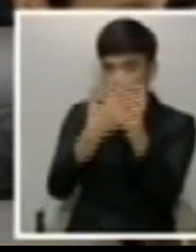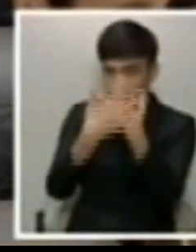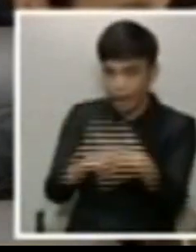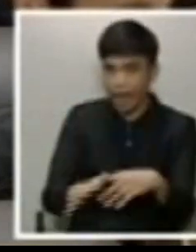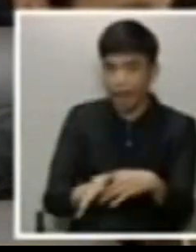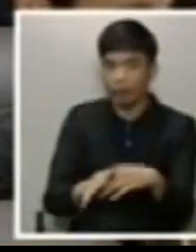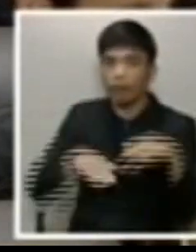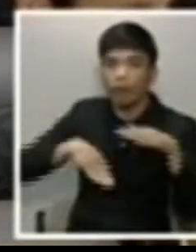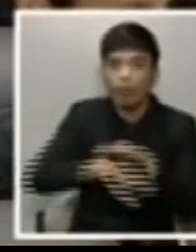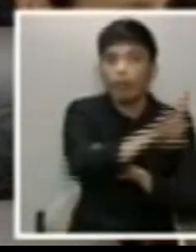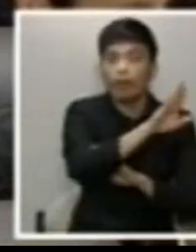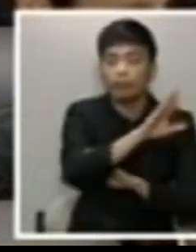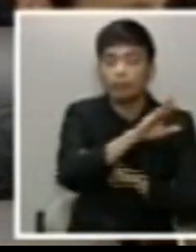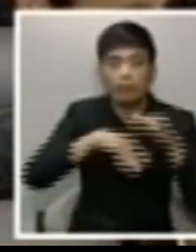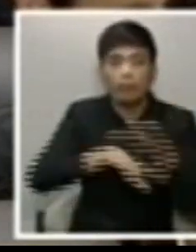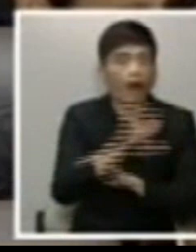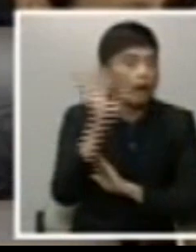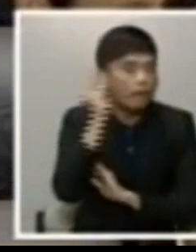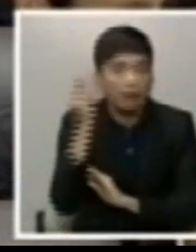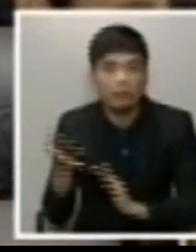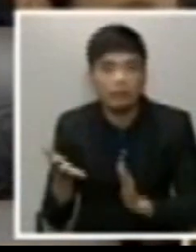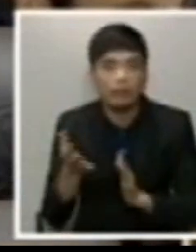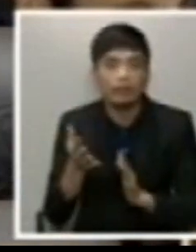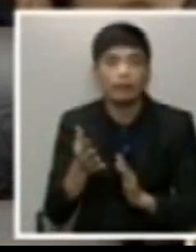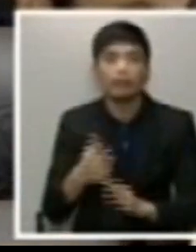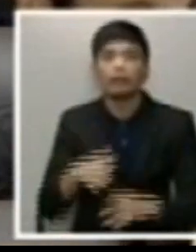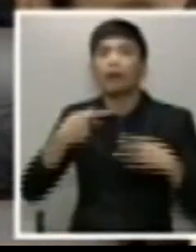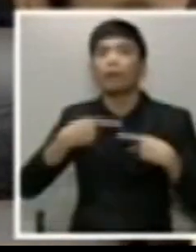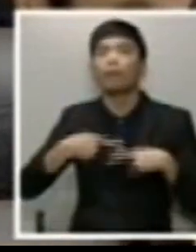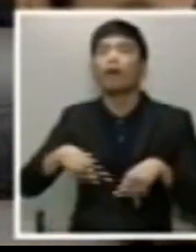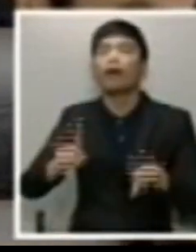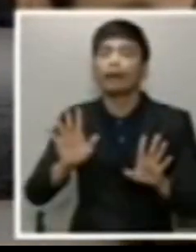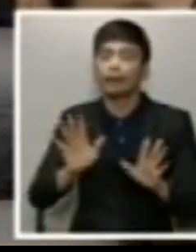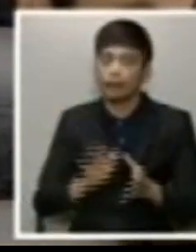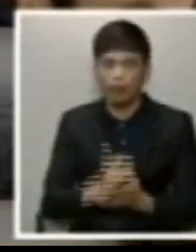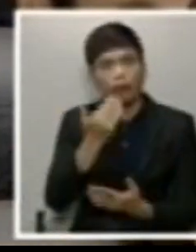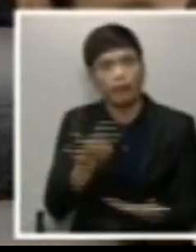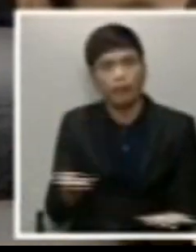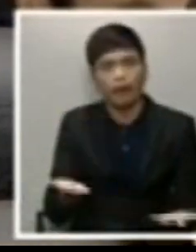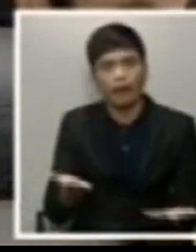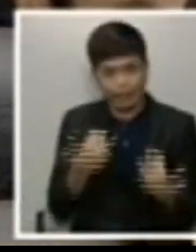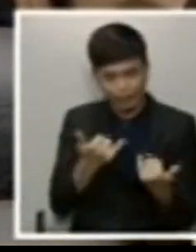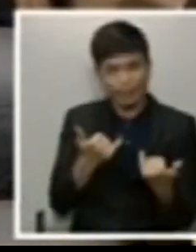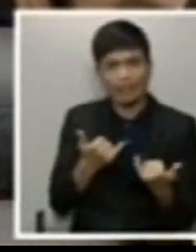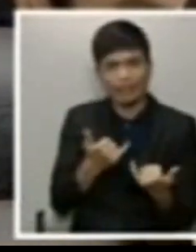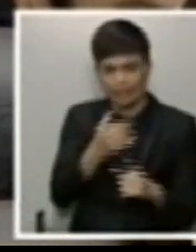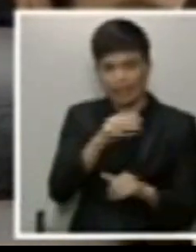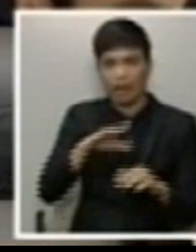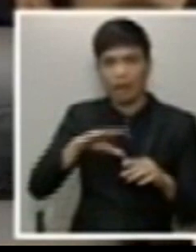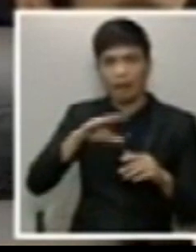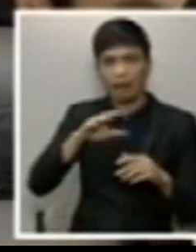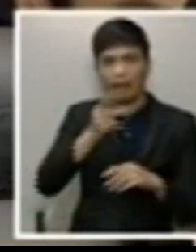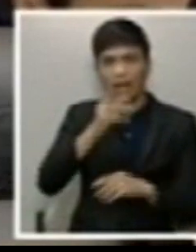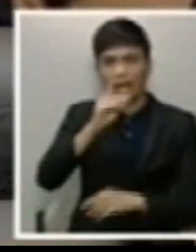ไม่ไปฟังฎีกานะก็ยังเฉยอยู่นะฮะแล้วคดีนี้มันอะไรกันนักกันหนานะครับน